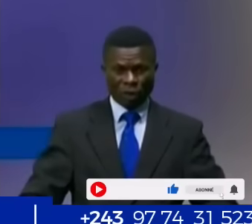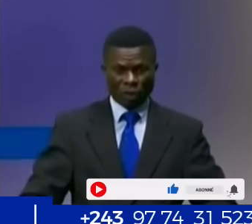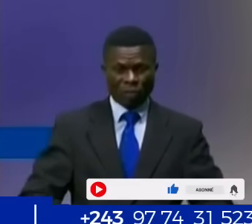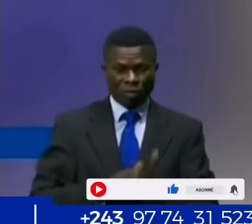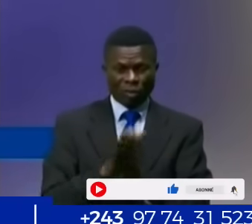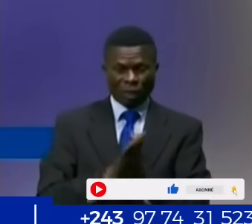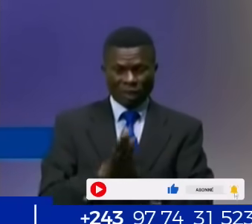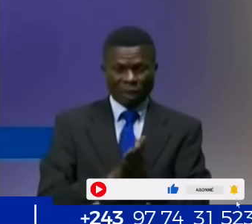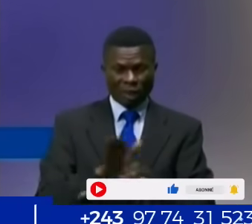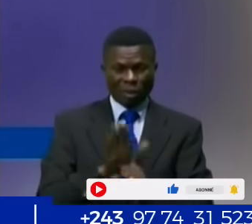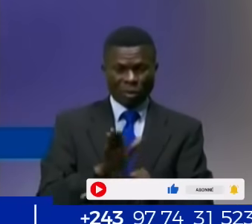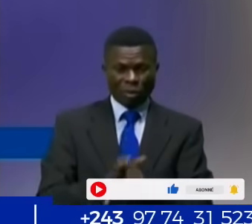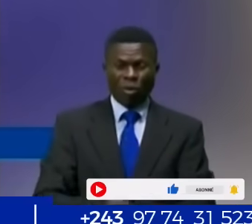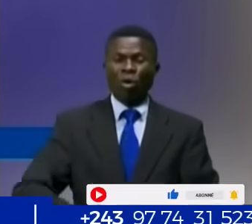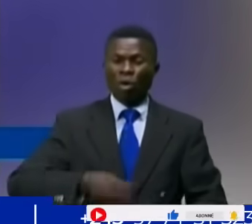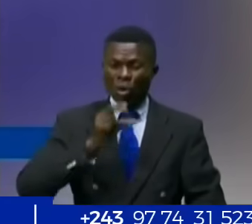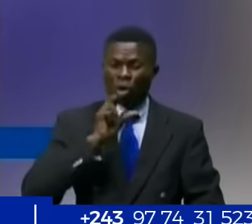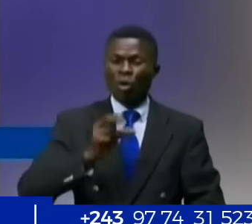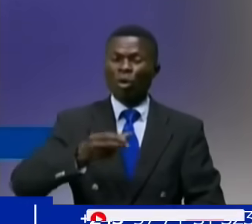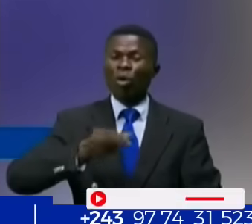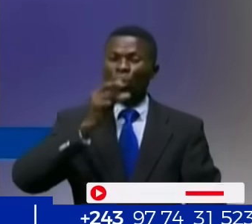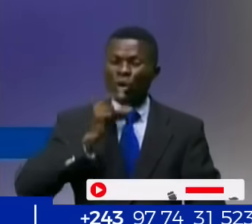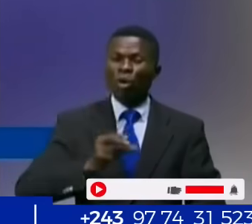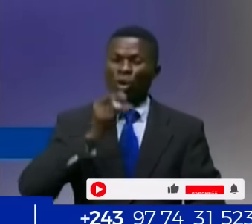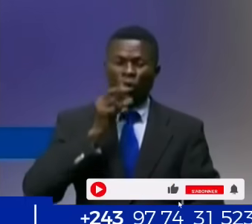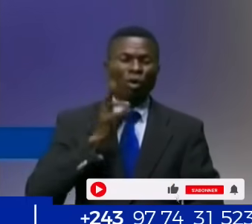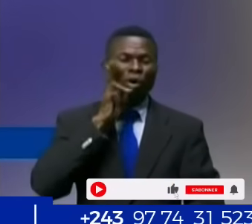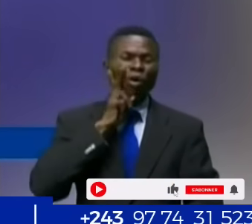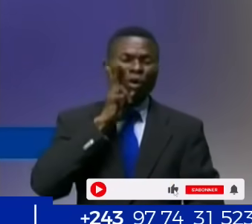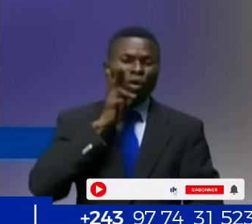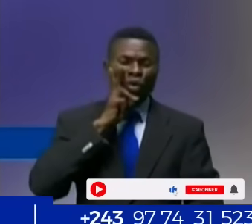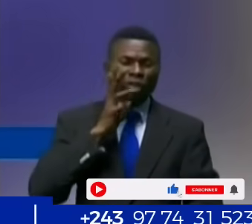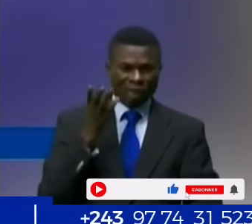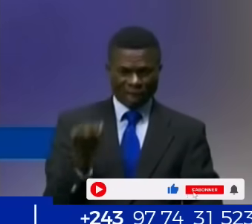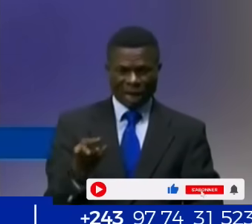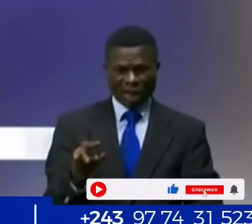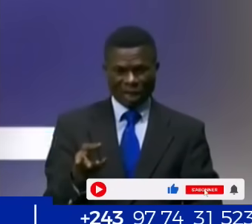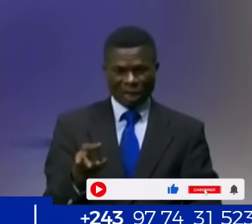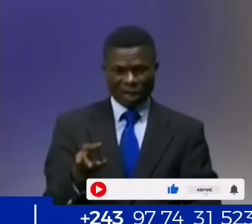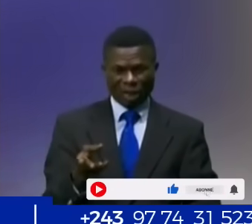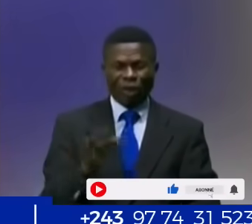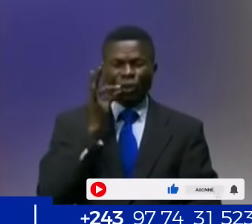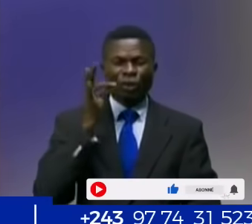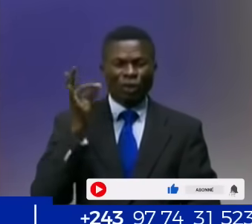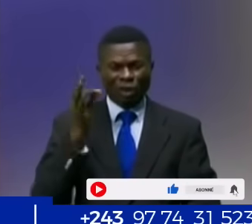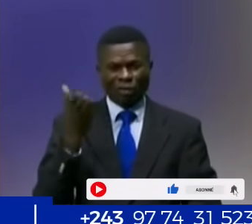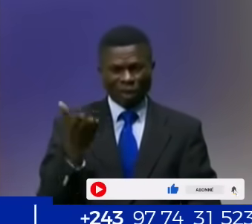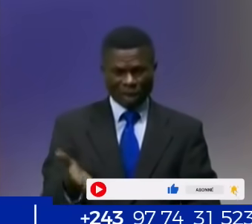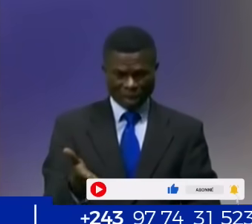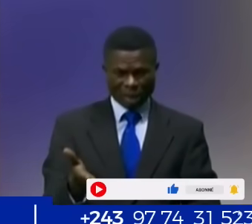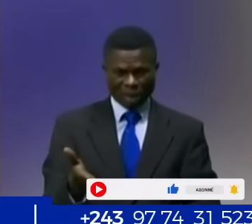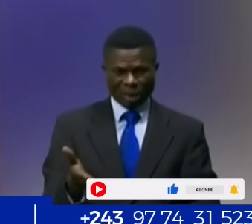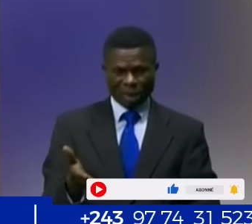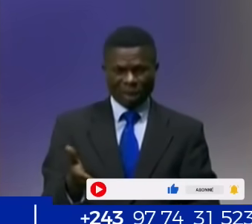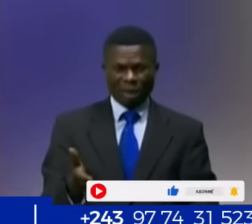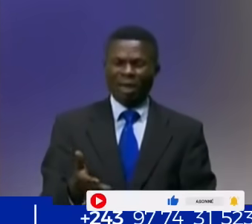demain se livrent à la consommation des produits narcotiques, de chambre et de biens alcoolisés,